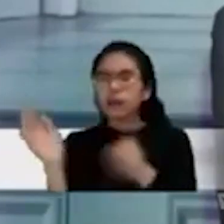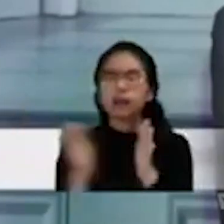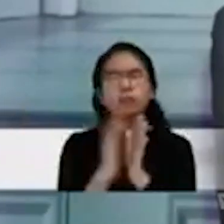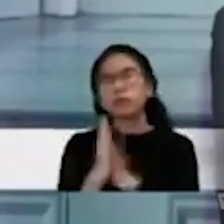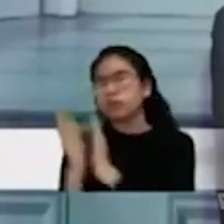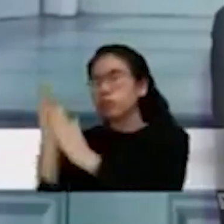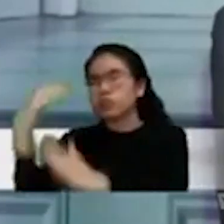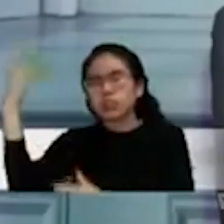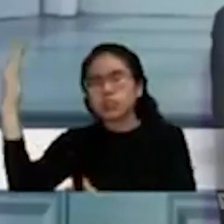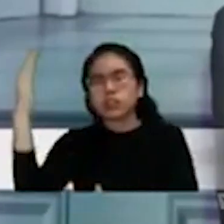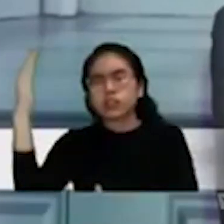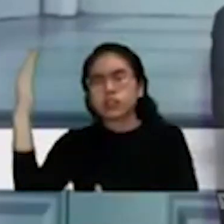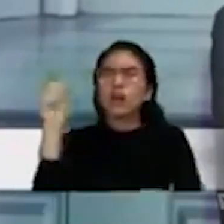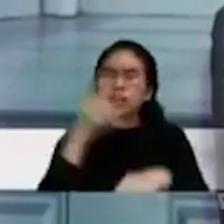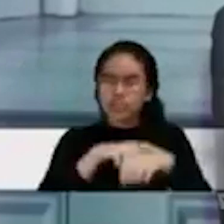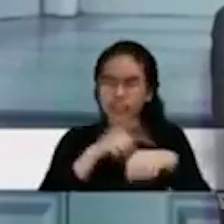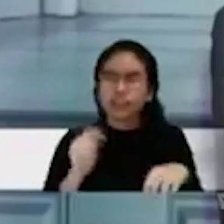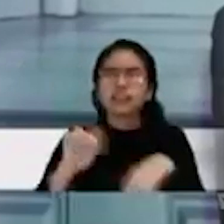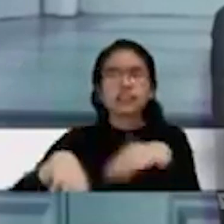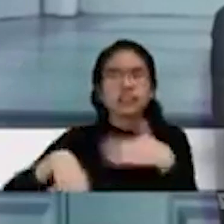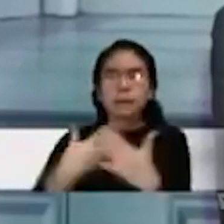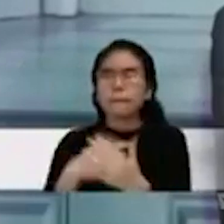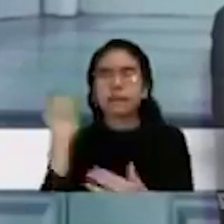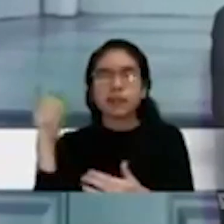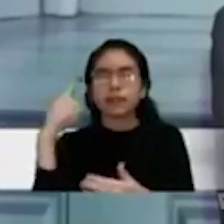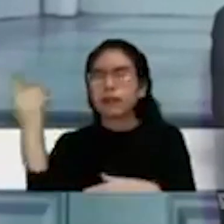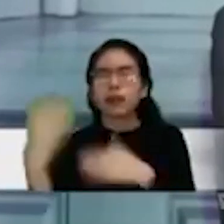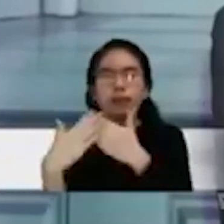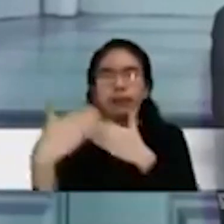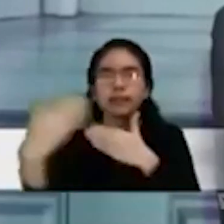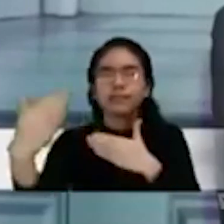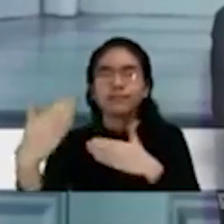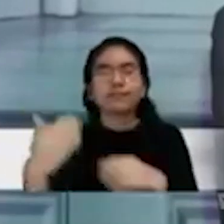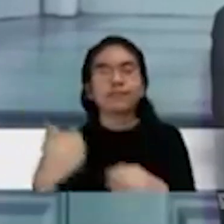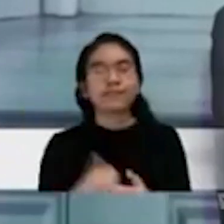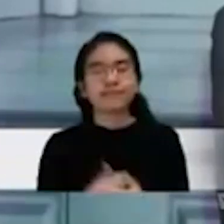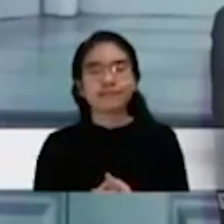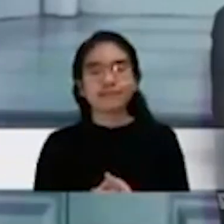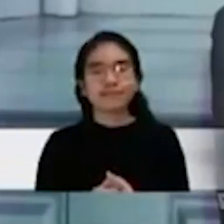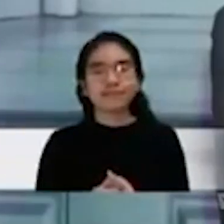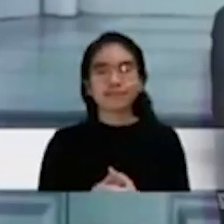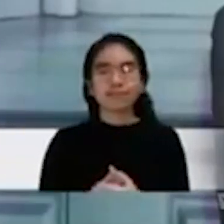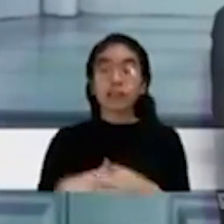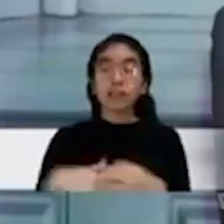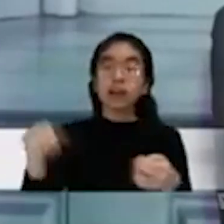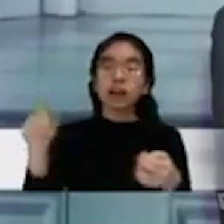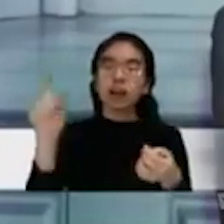dan selamanya. Mari kita menyanyi lagu Sion 231.